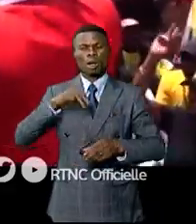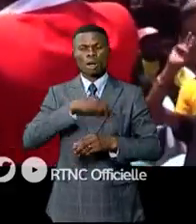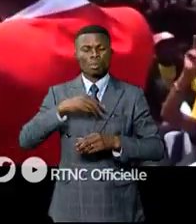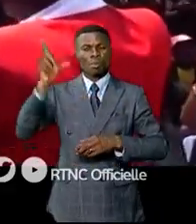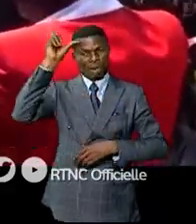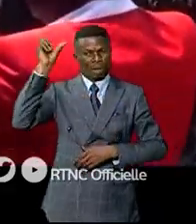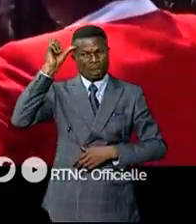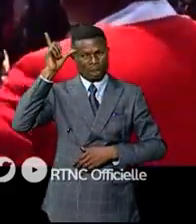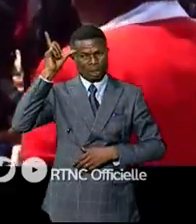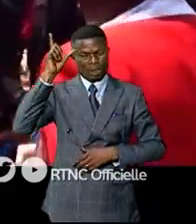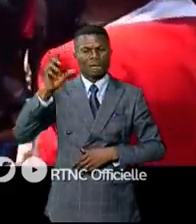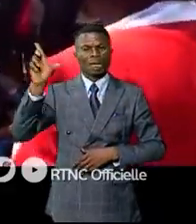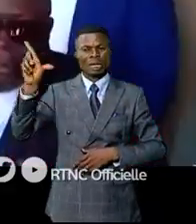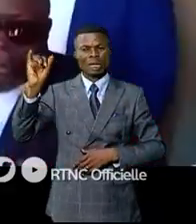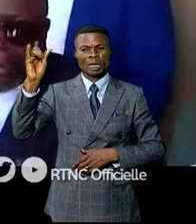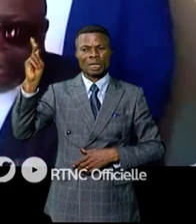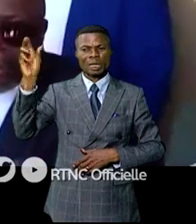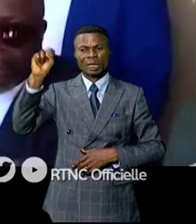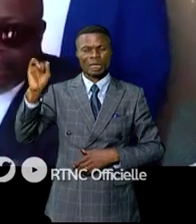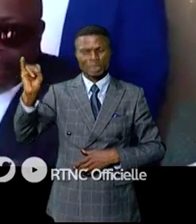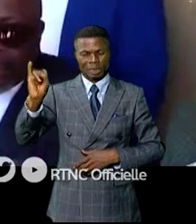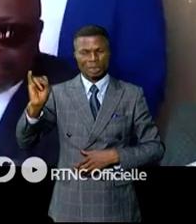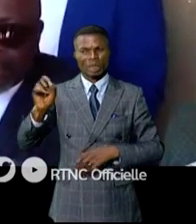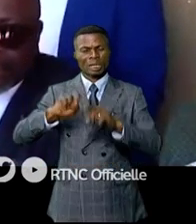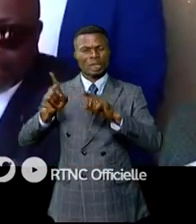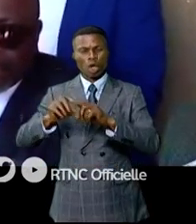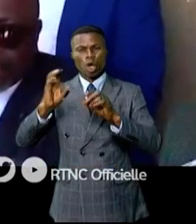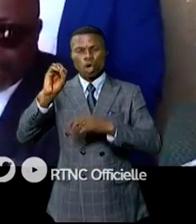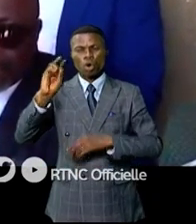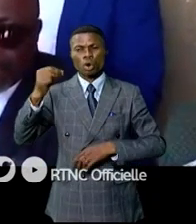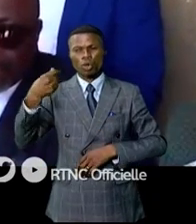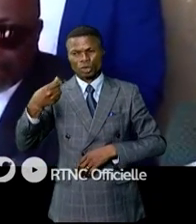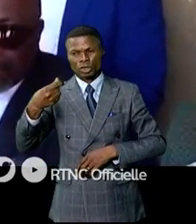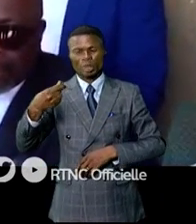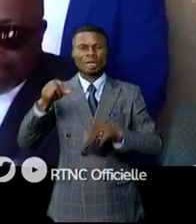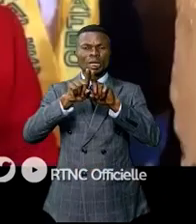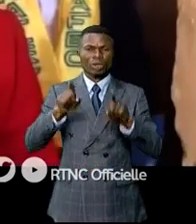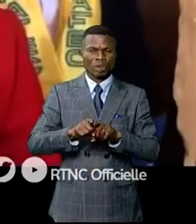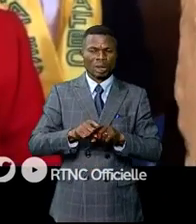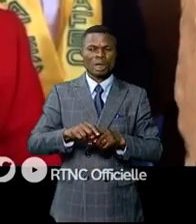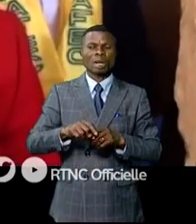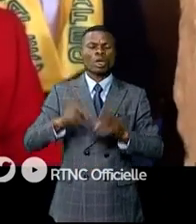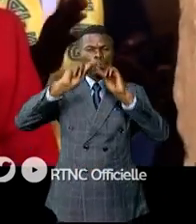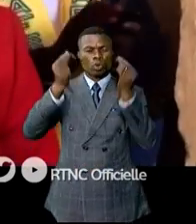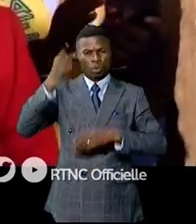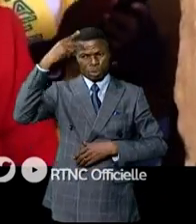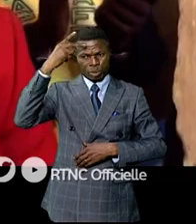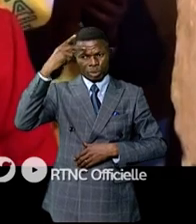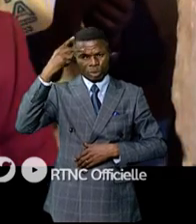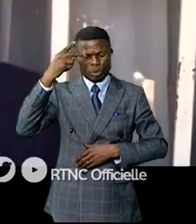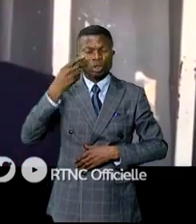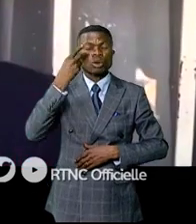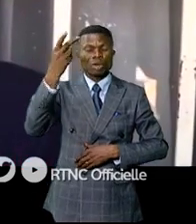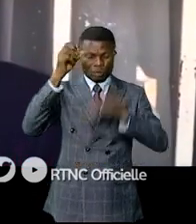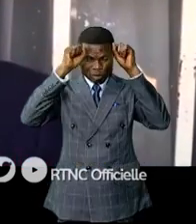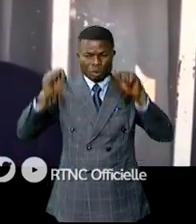Lubumbashi, Likasi, Kasumba Lessa, des organisations non gouvernementales et des partis politiques qui prônent la vision du